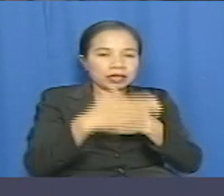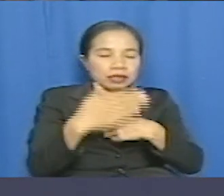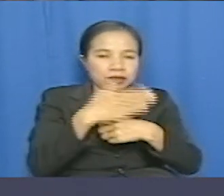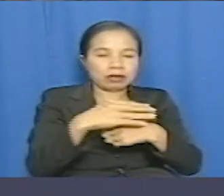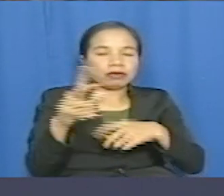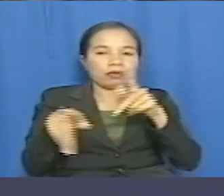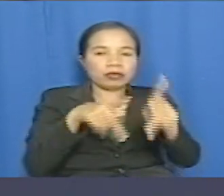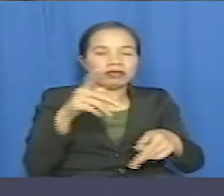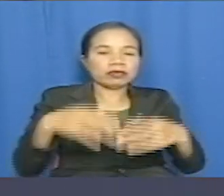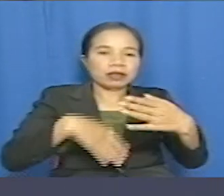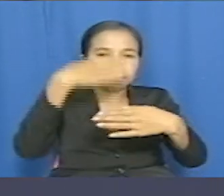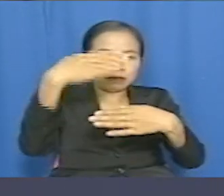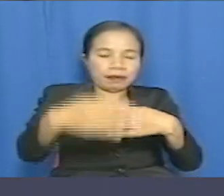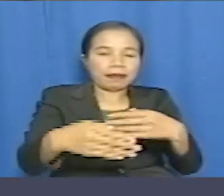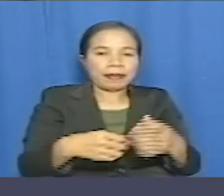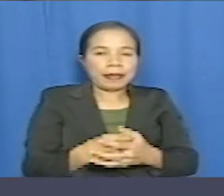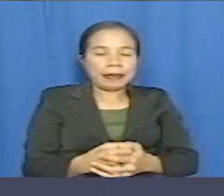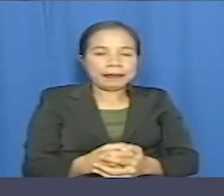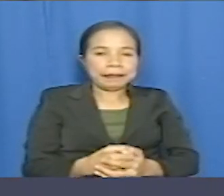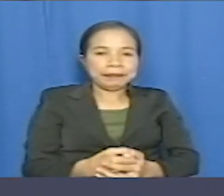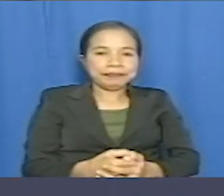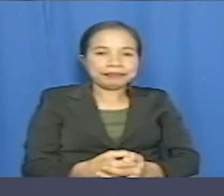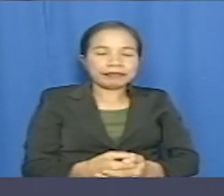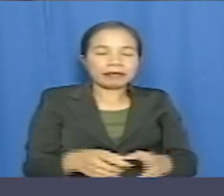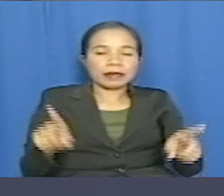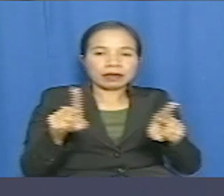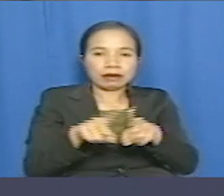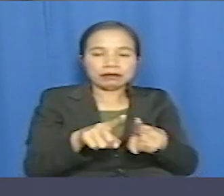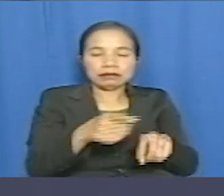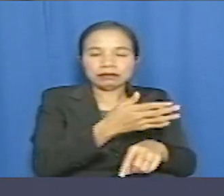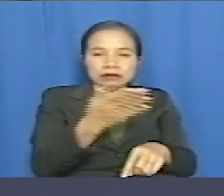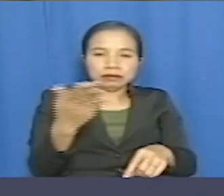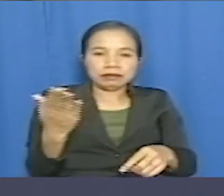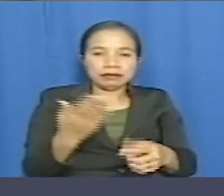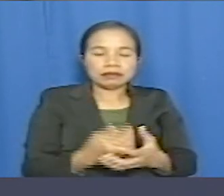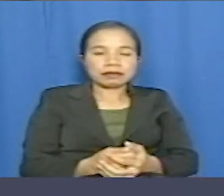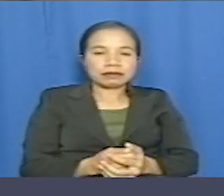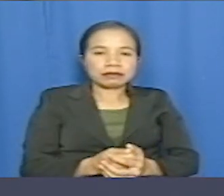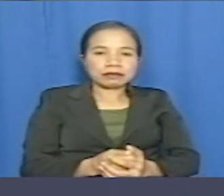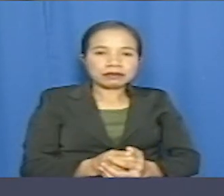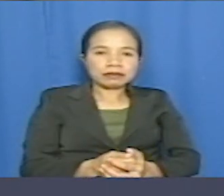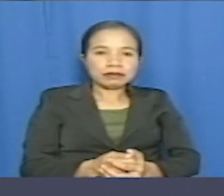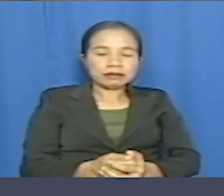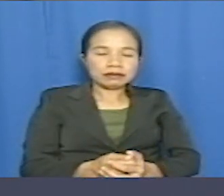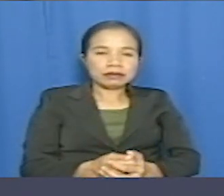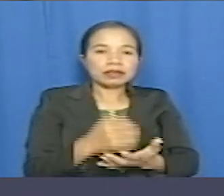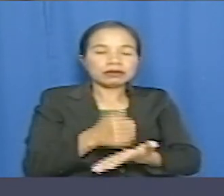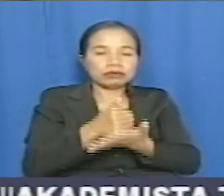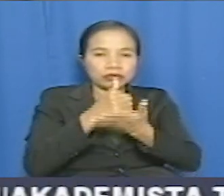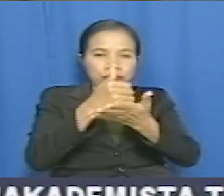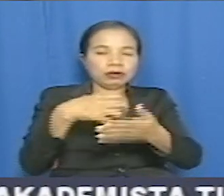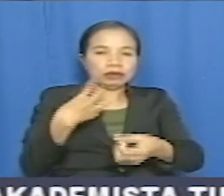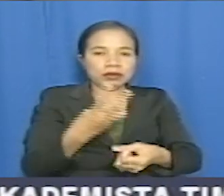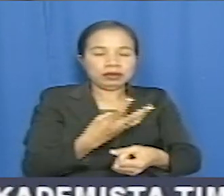tuirmai. Ita se hamruan hak masin ba han sena isia hulun sia amano be sira halu tulu ni terumi